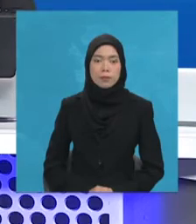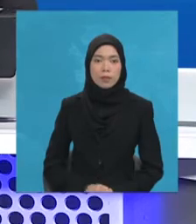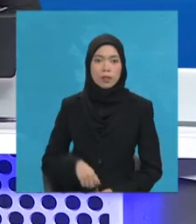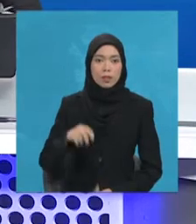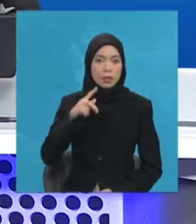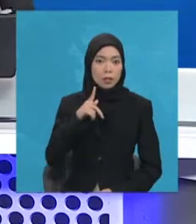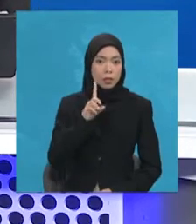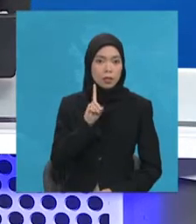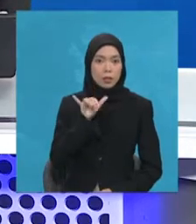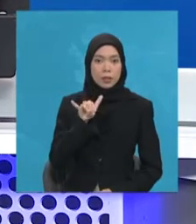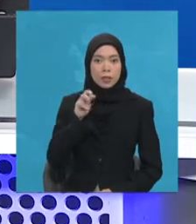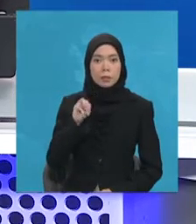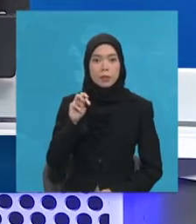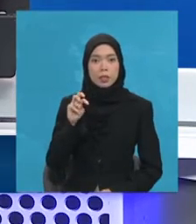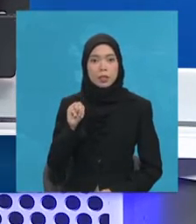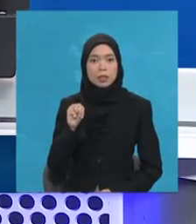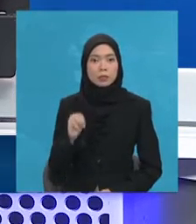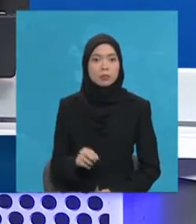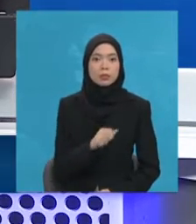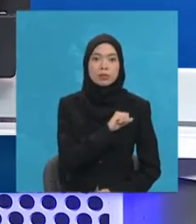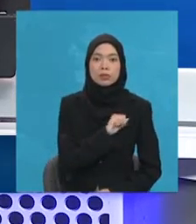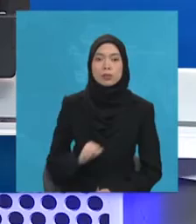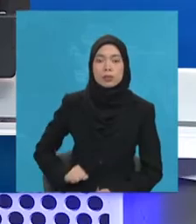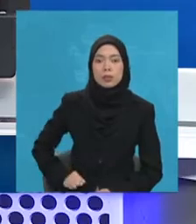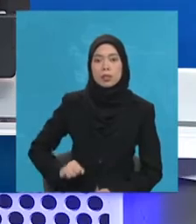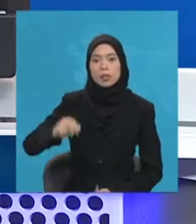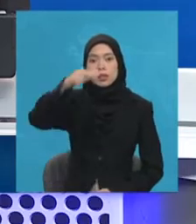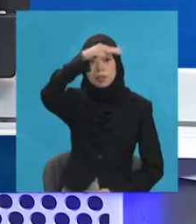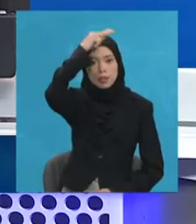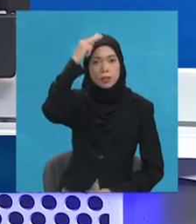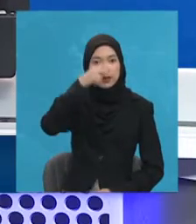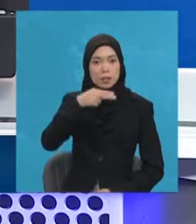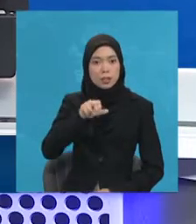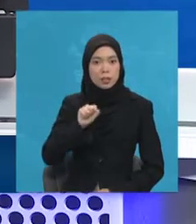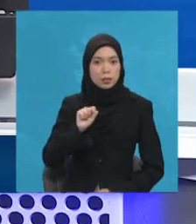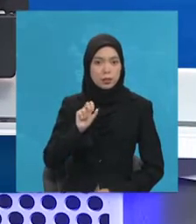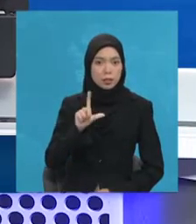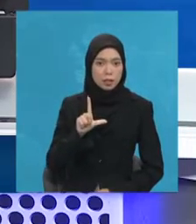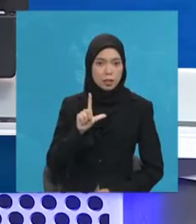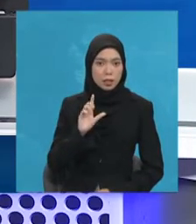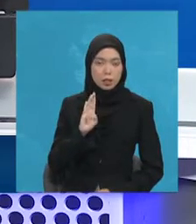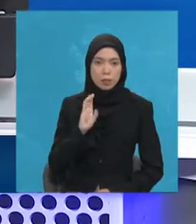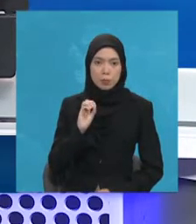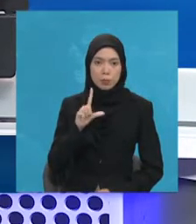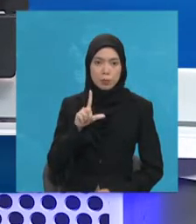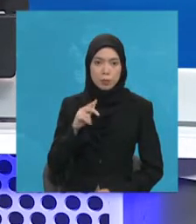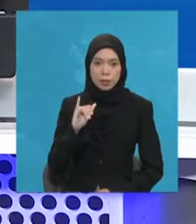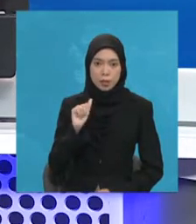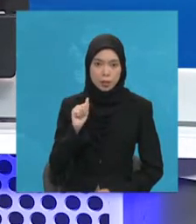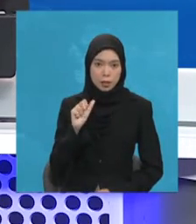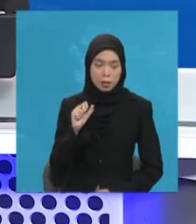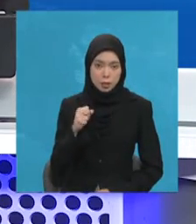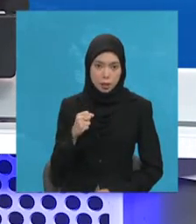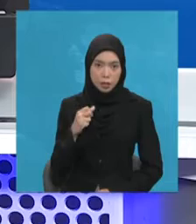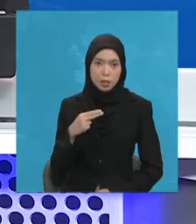Hai kebawah duli Yang Maha Mulia Paduka seri Baginda Sultan Haji Hassanal Bolkiah mu'izzaddin waddaulah ya benih almarhum